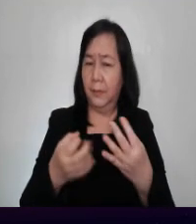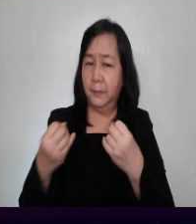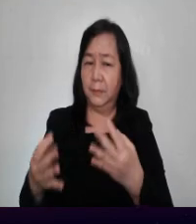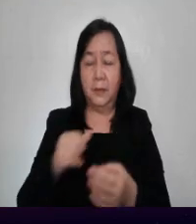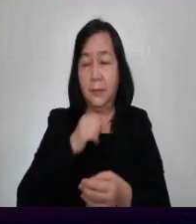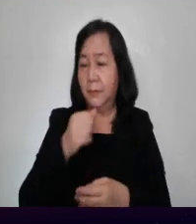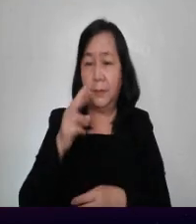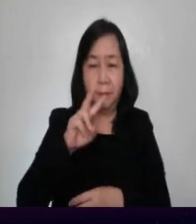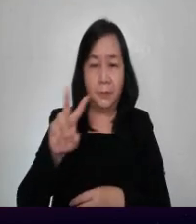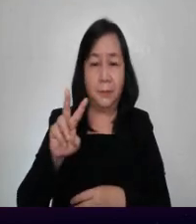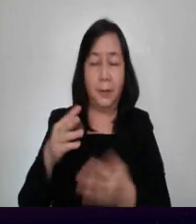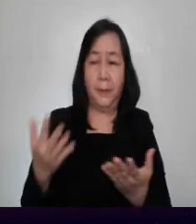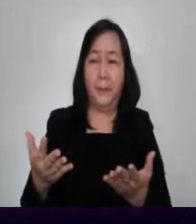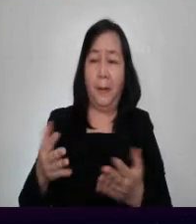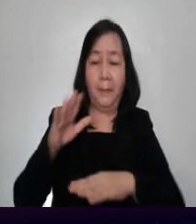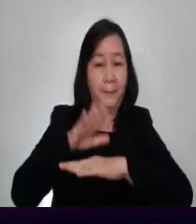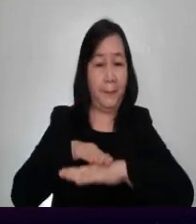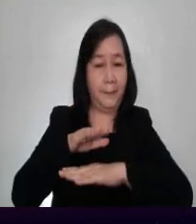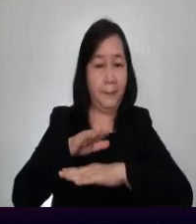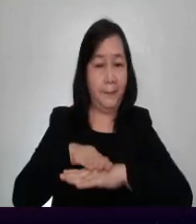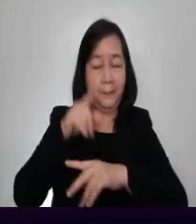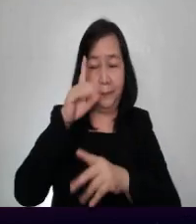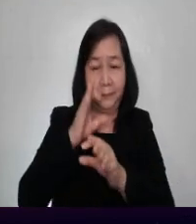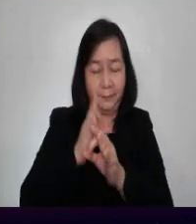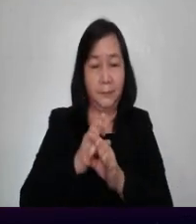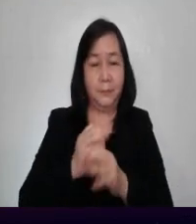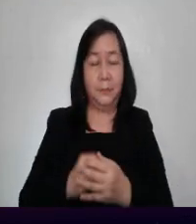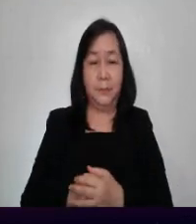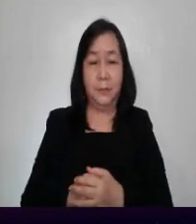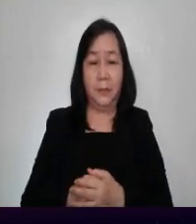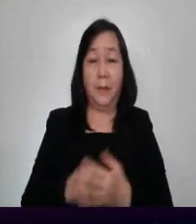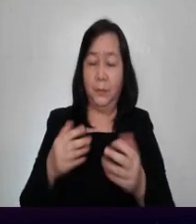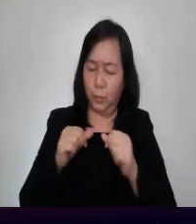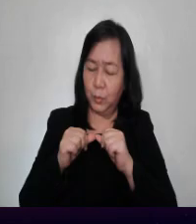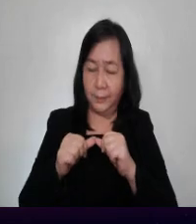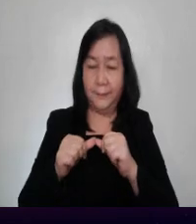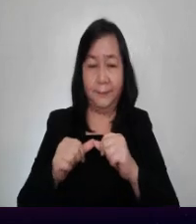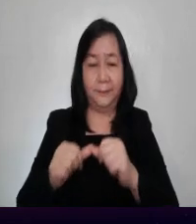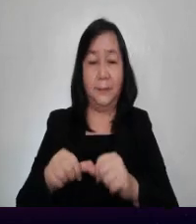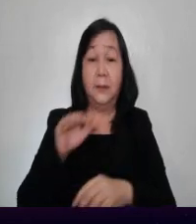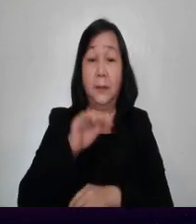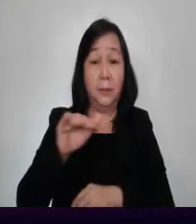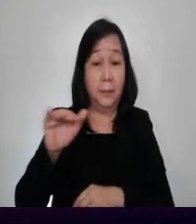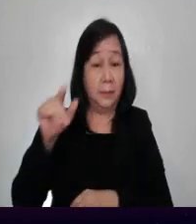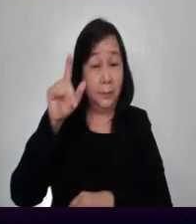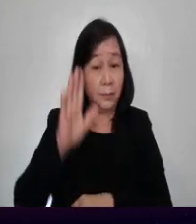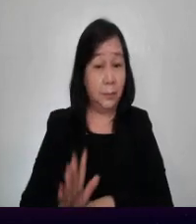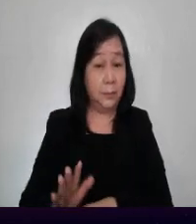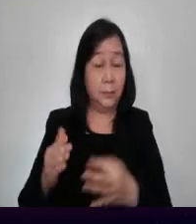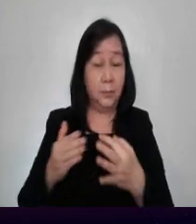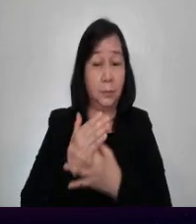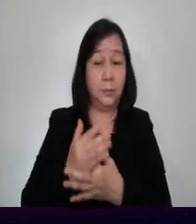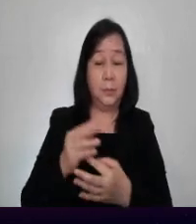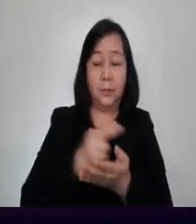rin ang hindi pinapansin ang mga babala ng pananampalataya. Ang patuloy na tawag ng Diyos